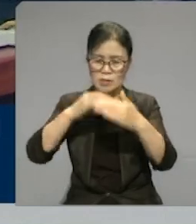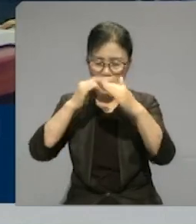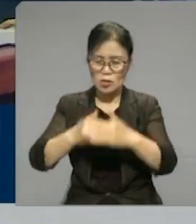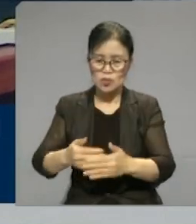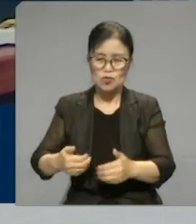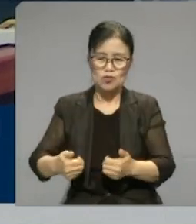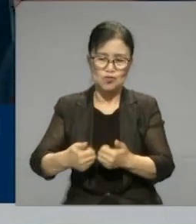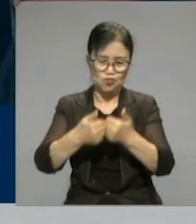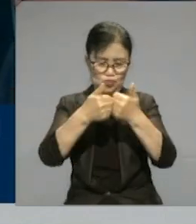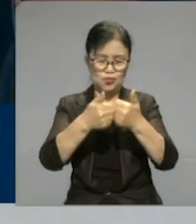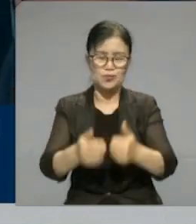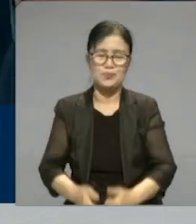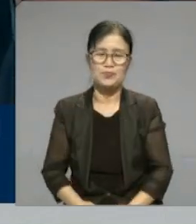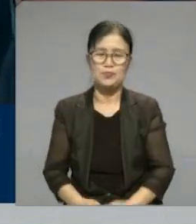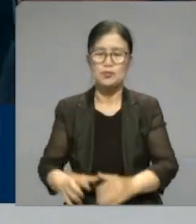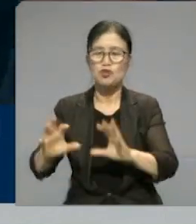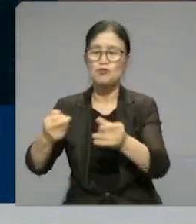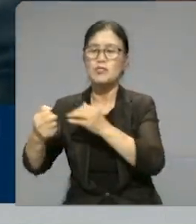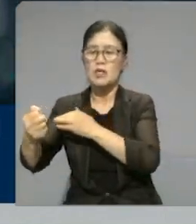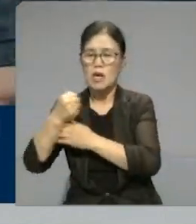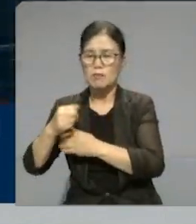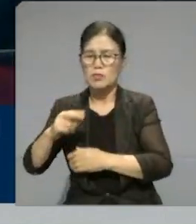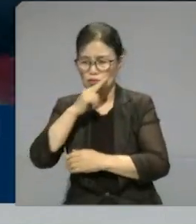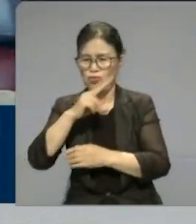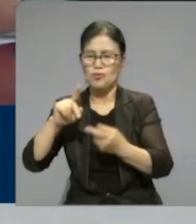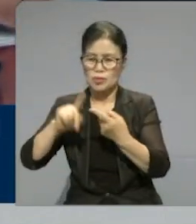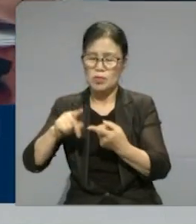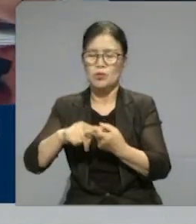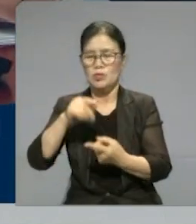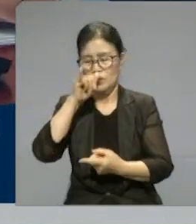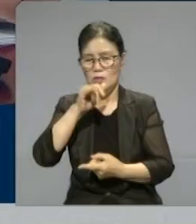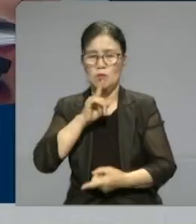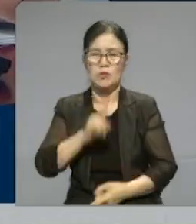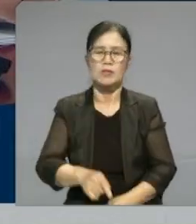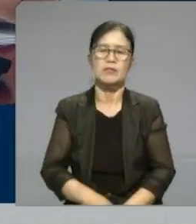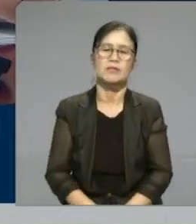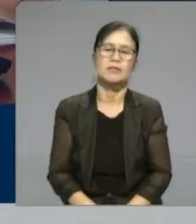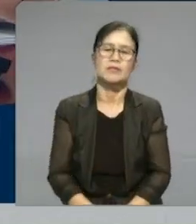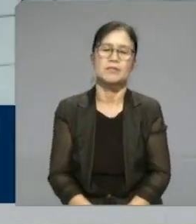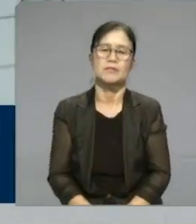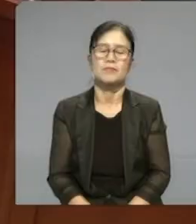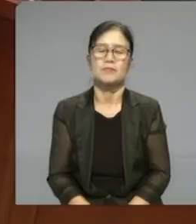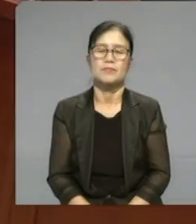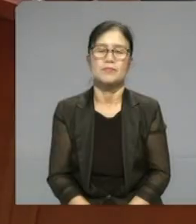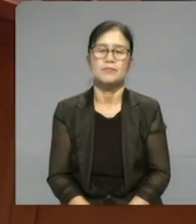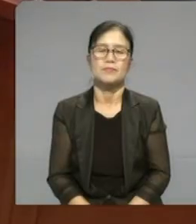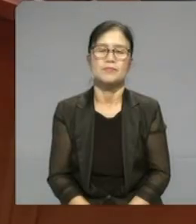일축했는데요. 국민의힘은 여전히 의혹이 있다고 맞섰습니다. 이훈총 기자입니다.